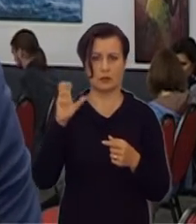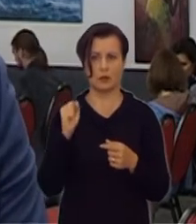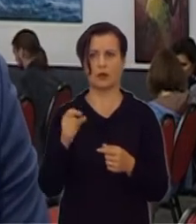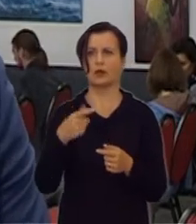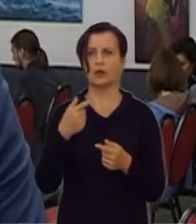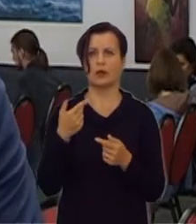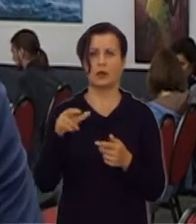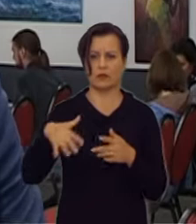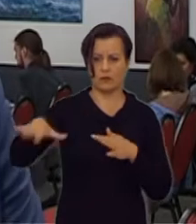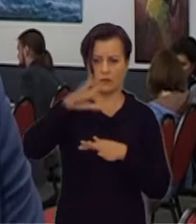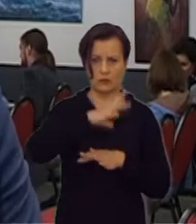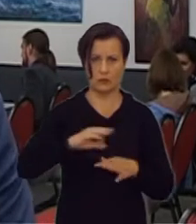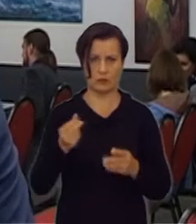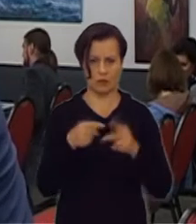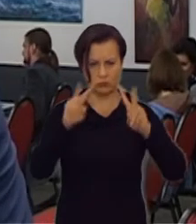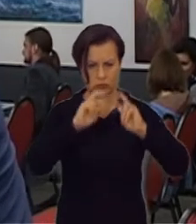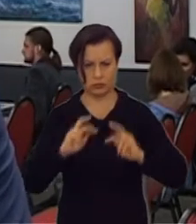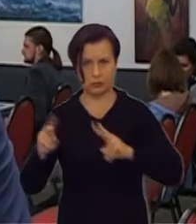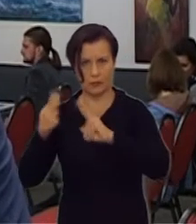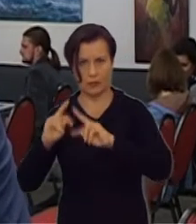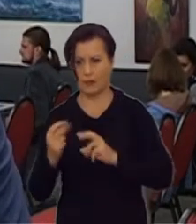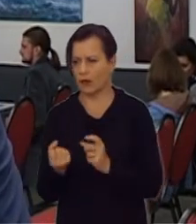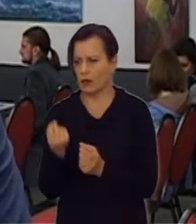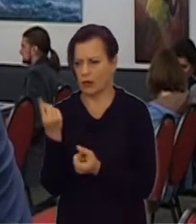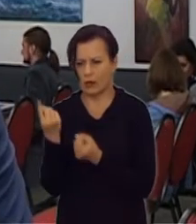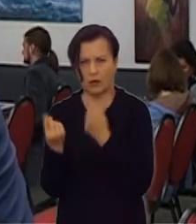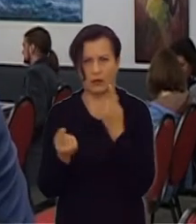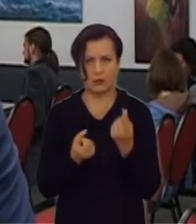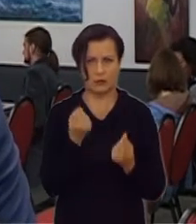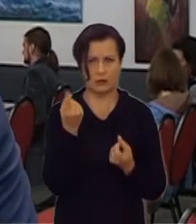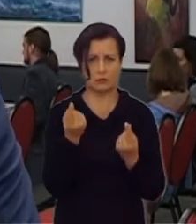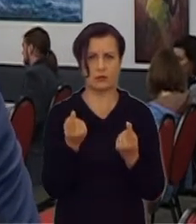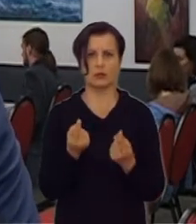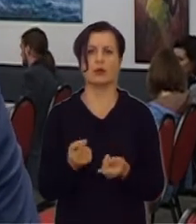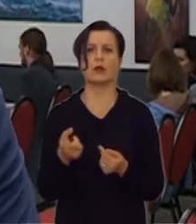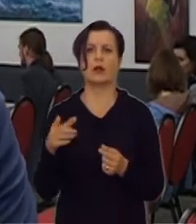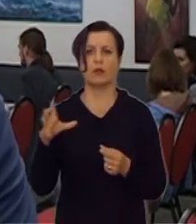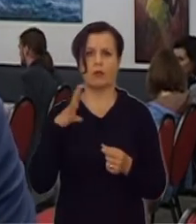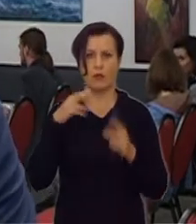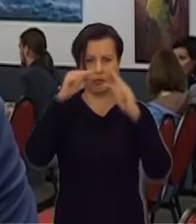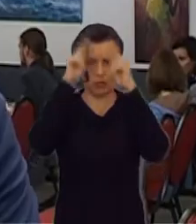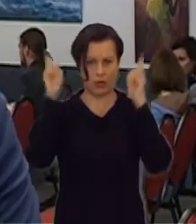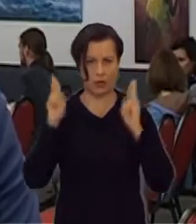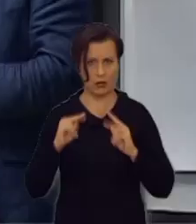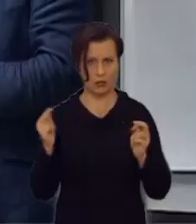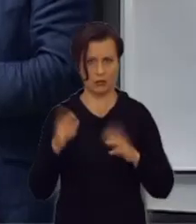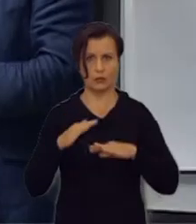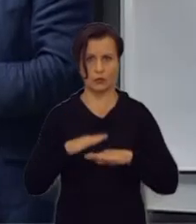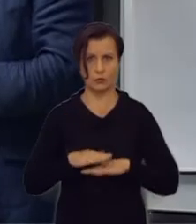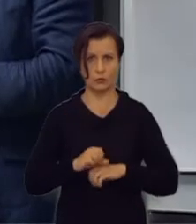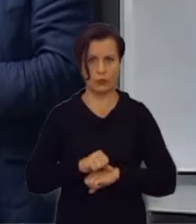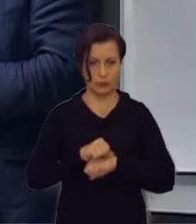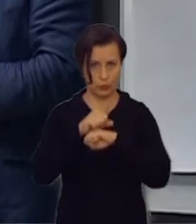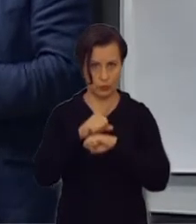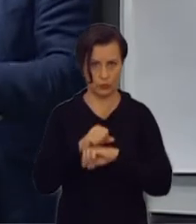visuomenės, istorijos tyrinėjimai nuo pat savo atsiradimo daugiau mažiau buvo tarptautinis